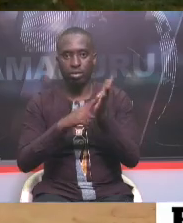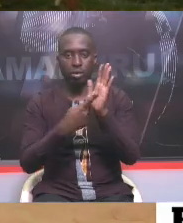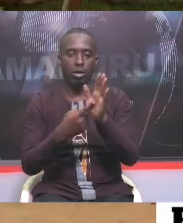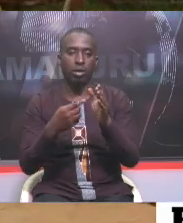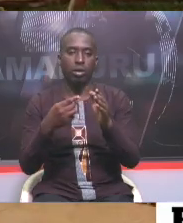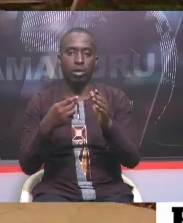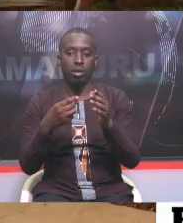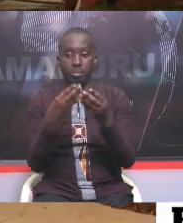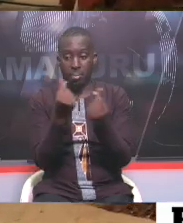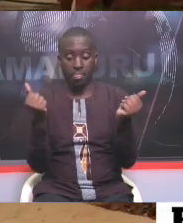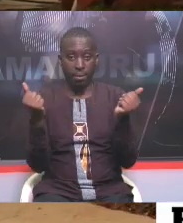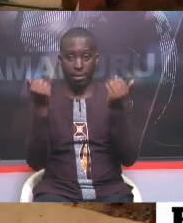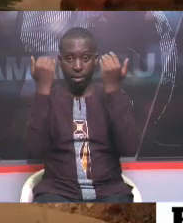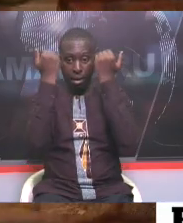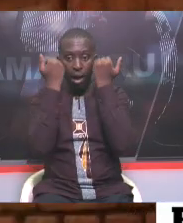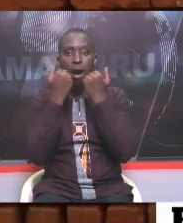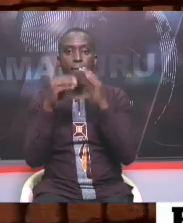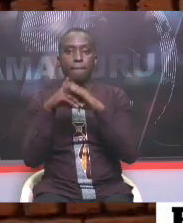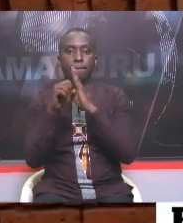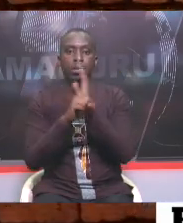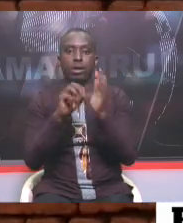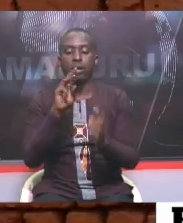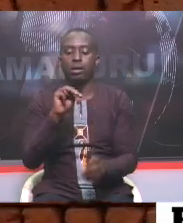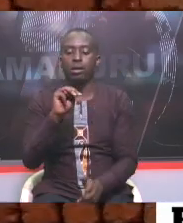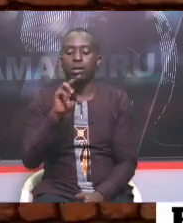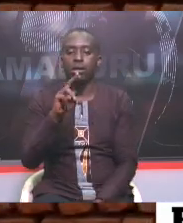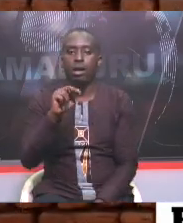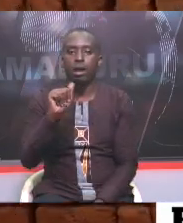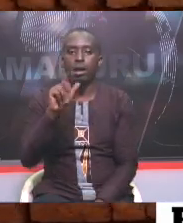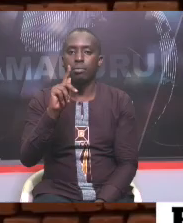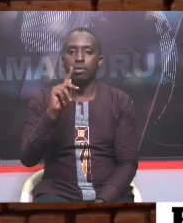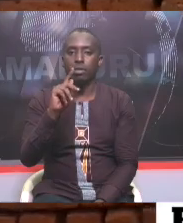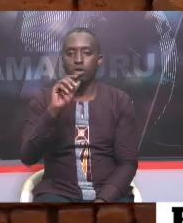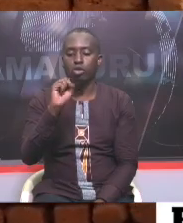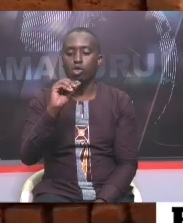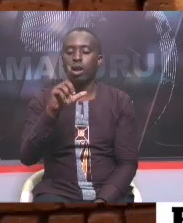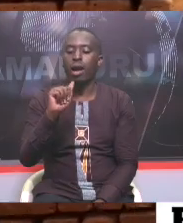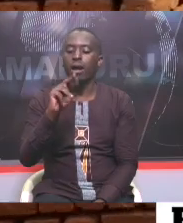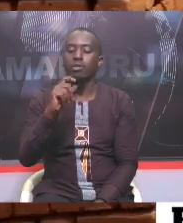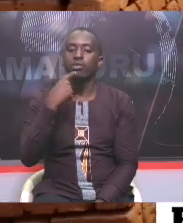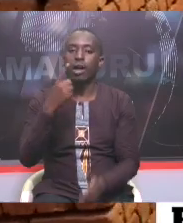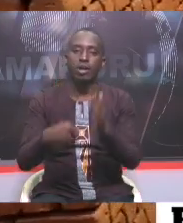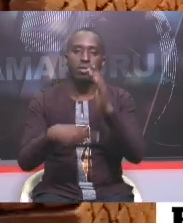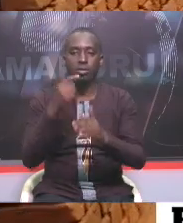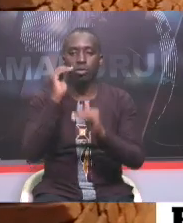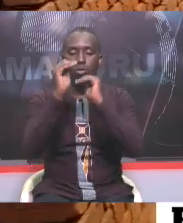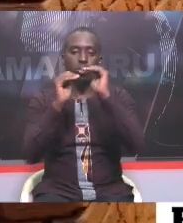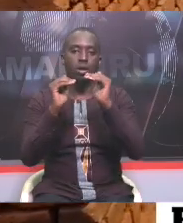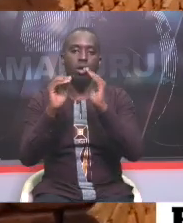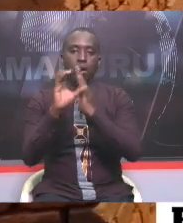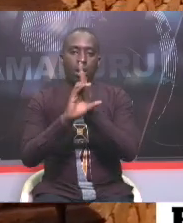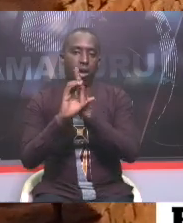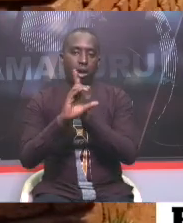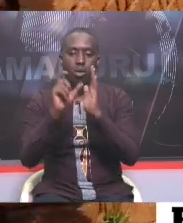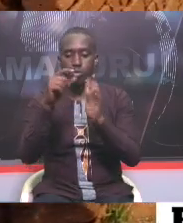yaratunguwe n'imikirize y'urubanza rwaciwe n'abunzi b'umurenge wa Nyakabuye muhora cyeso range ni umuturage wo muri uyu murenge uvuga ko yatsinze urubanza ku rwego rw'abunzi b'akagari